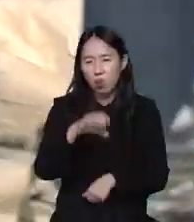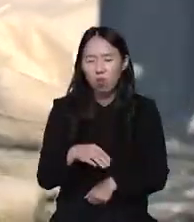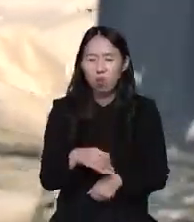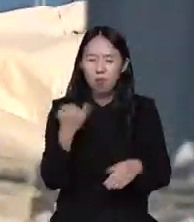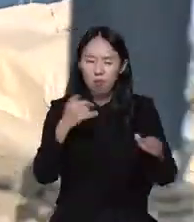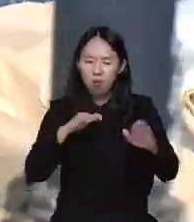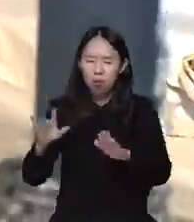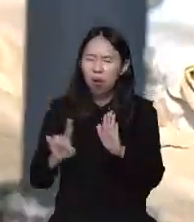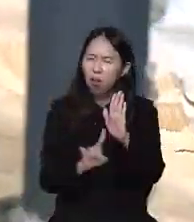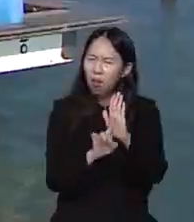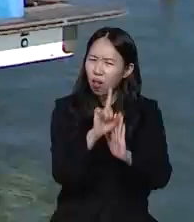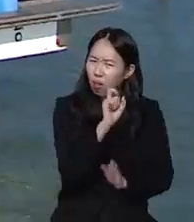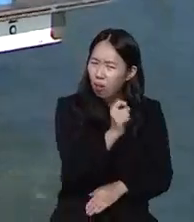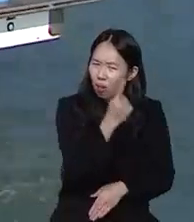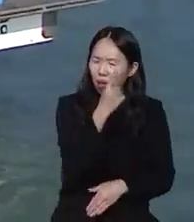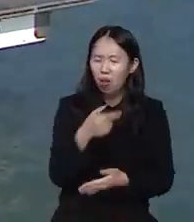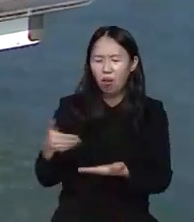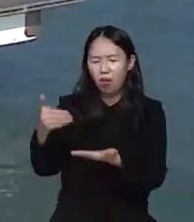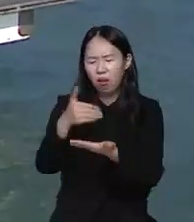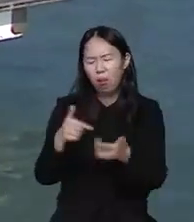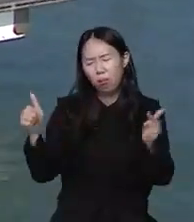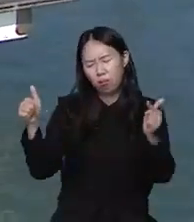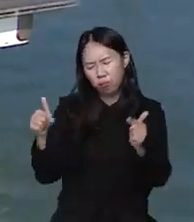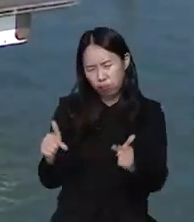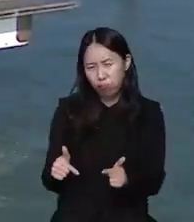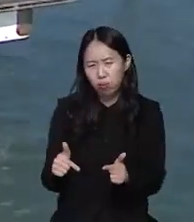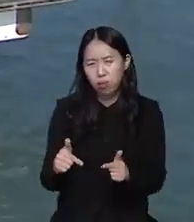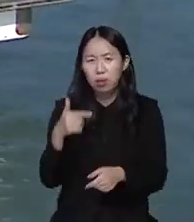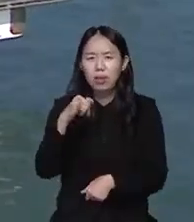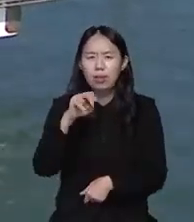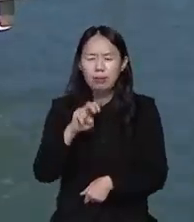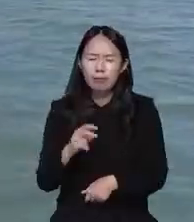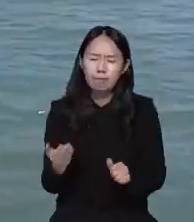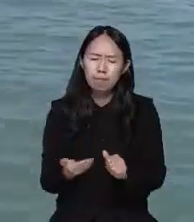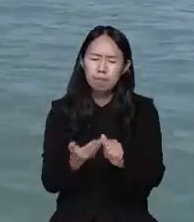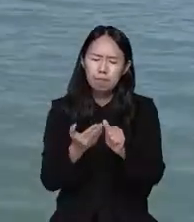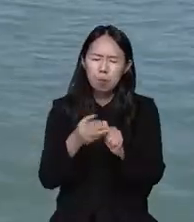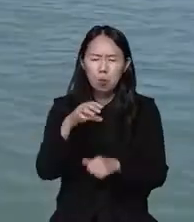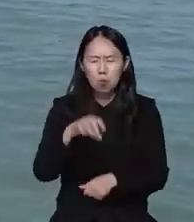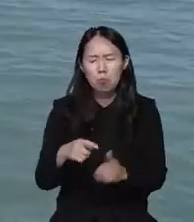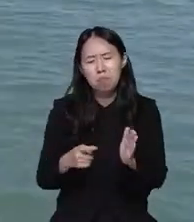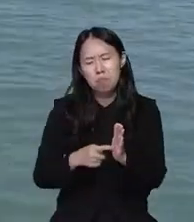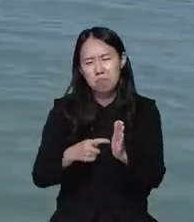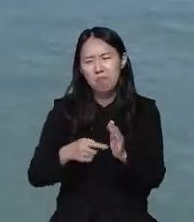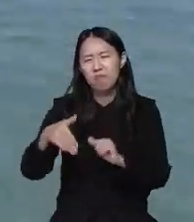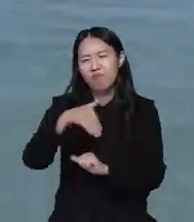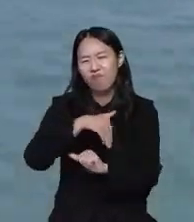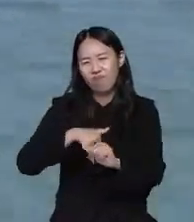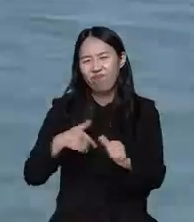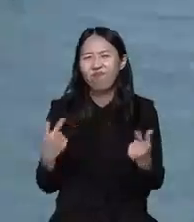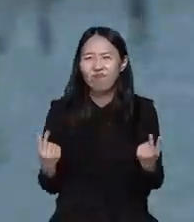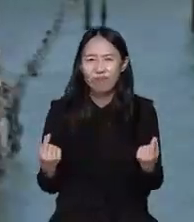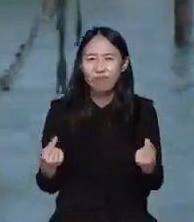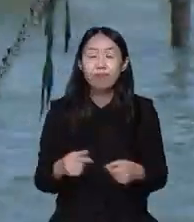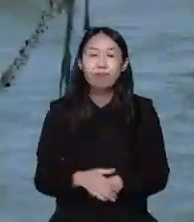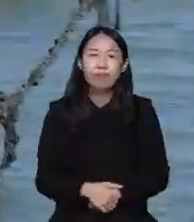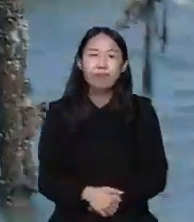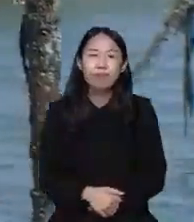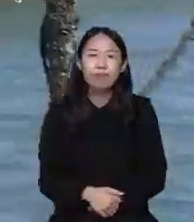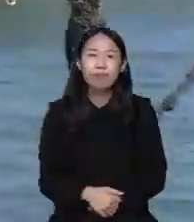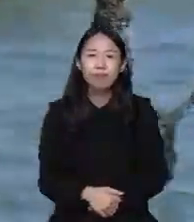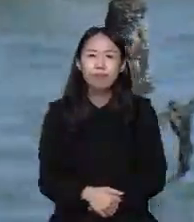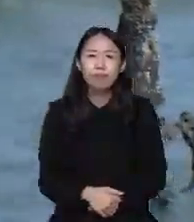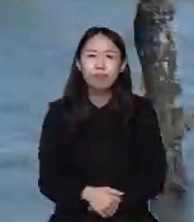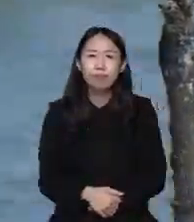고수온 현상으로 생산량 감소가 예견되면서 김 양식장은 말 그대로 비상이 걸렸습니다.